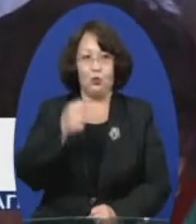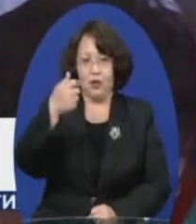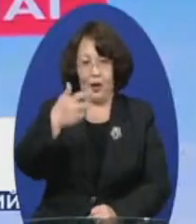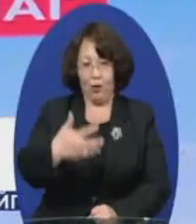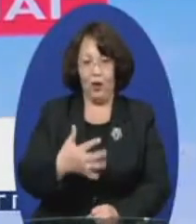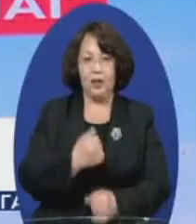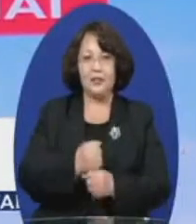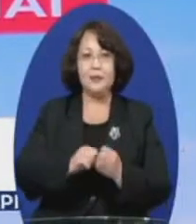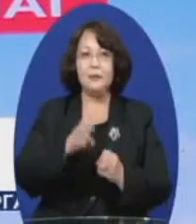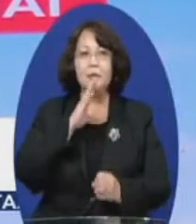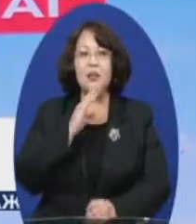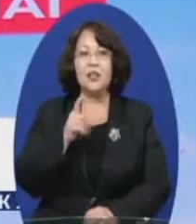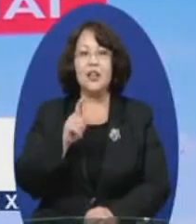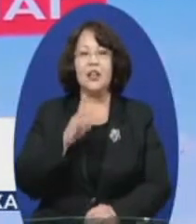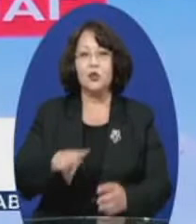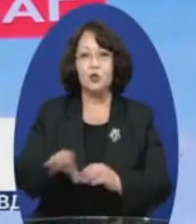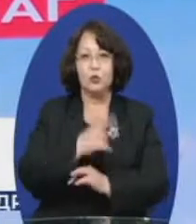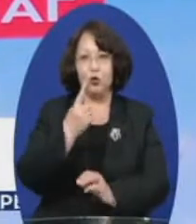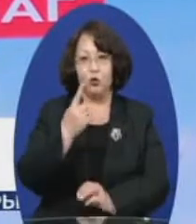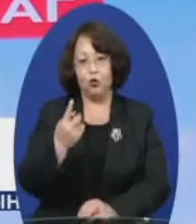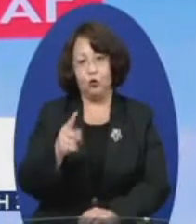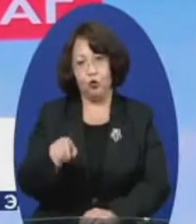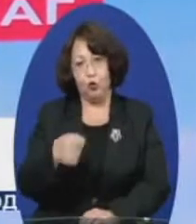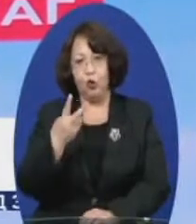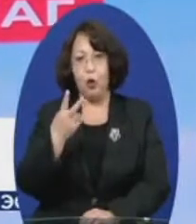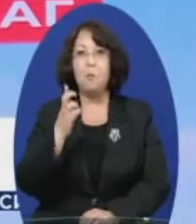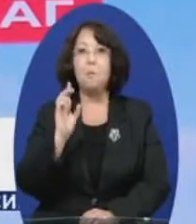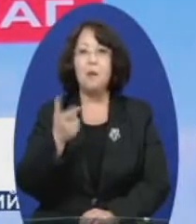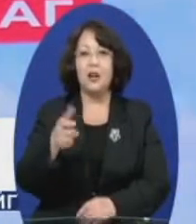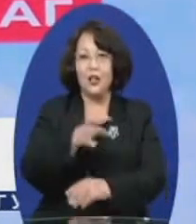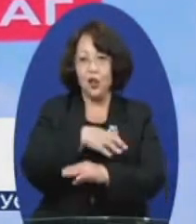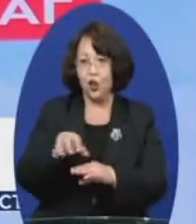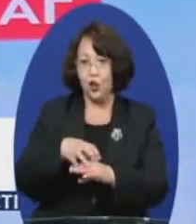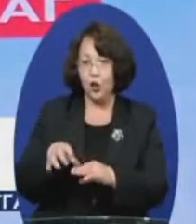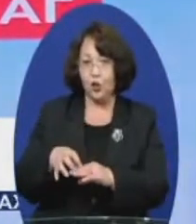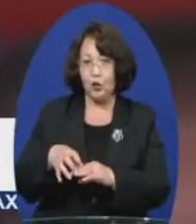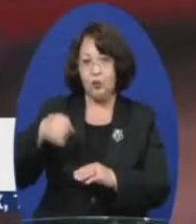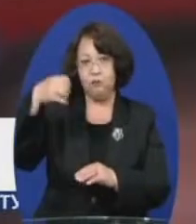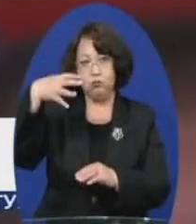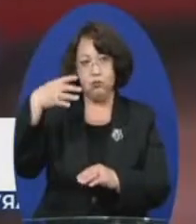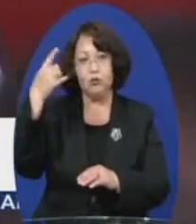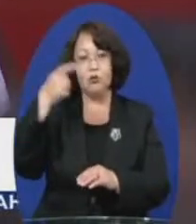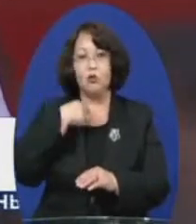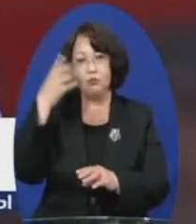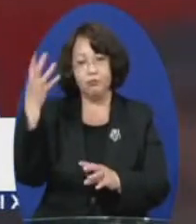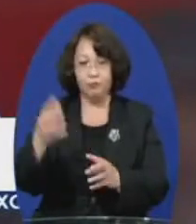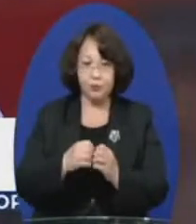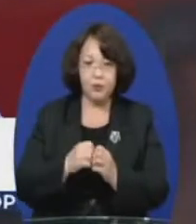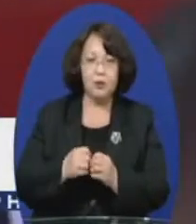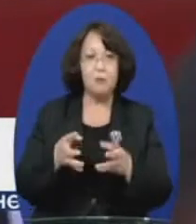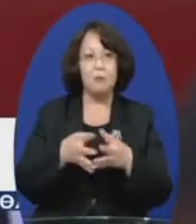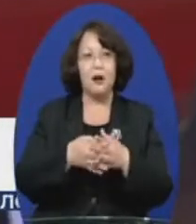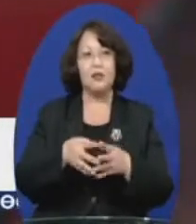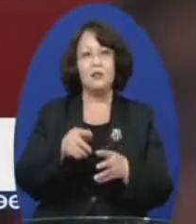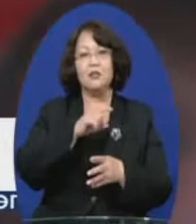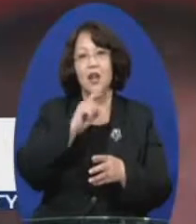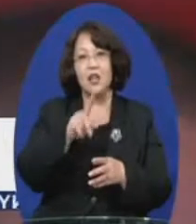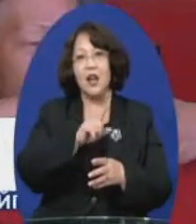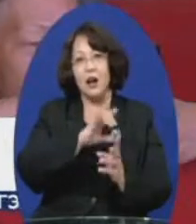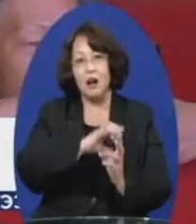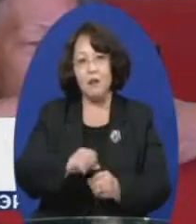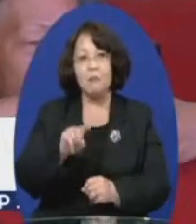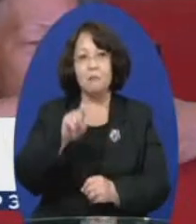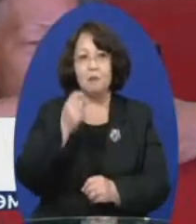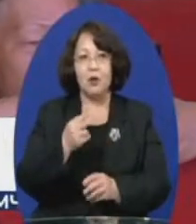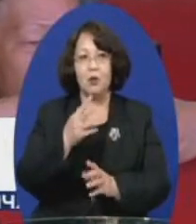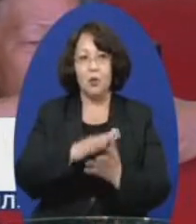шийдвэрлэнэ. Үүнд Хэрлэн сумын 1-2 дугаар багийн гэр ороолыг инженерийн шугам сүлжээтэй болгох, орон сууцны ипотекийн зээлийн багцын хуваарлалтыг